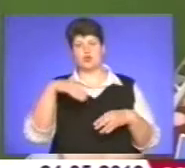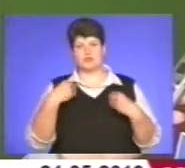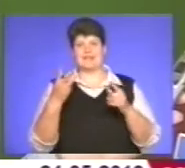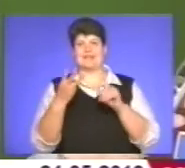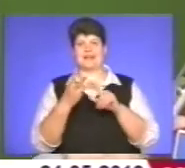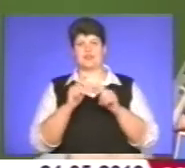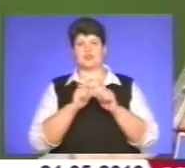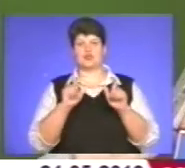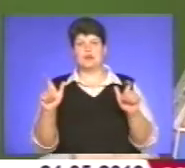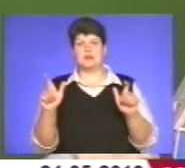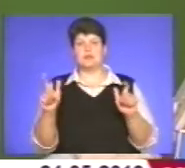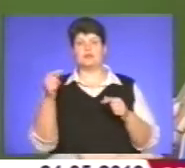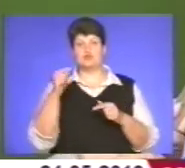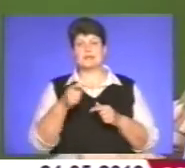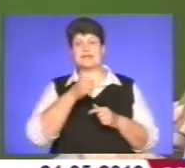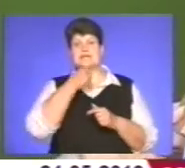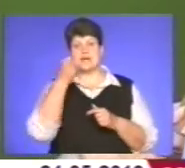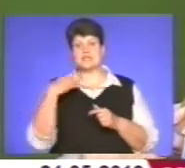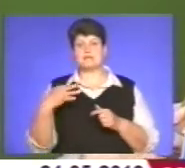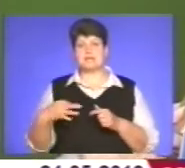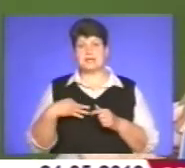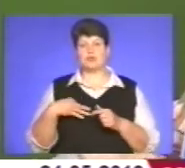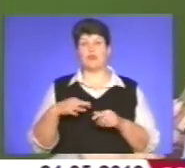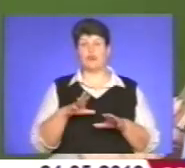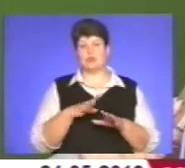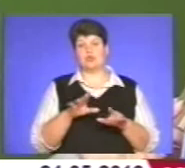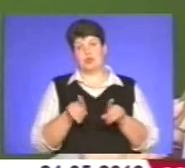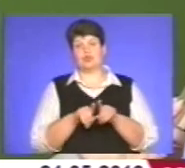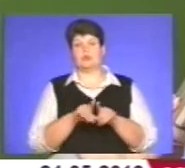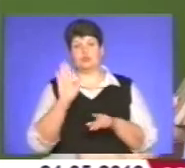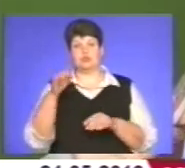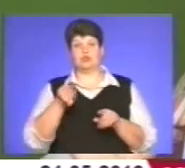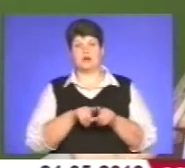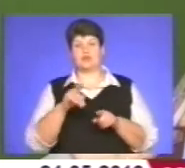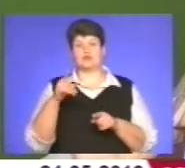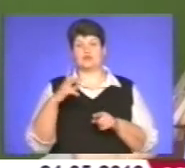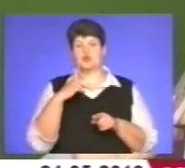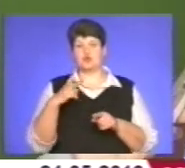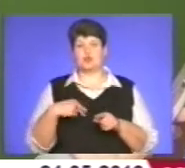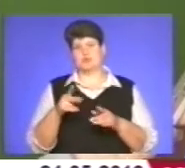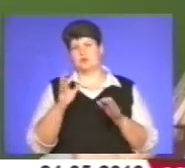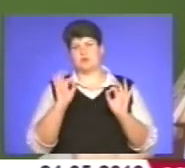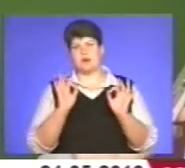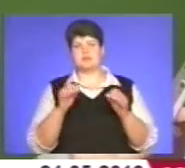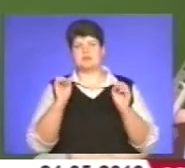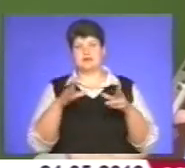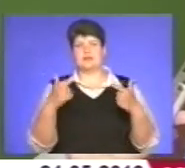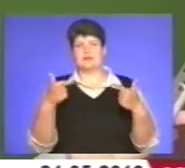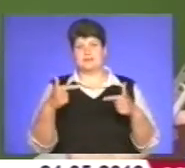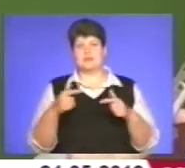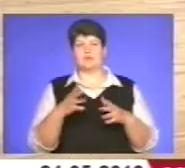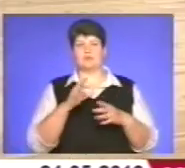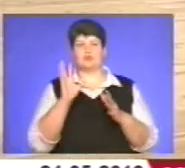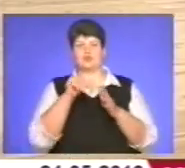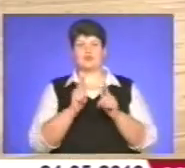третя школа. Тому що як і старшим сином в мене було, так само сподіваюсь, буде і з дочкою. Вони впевнено здавали іспити і поступали в гарні вищі учбові